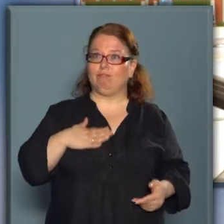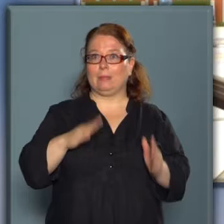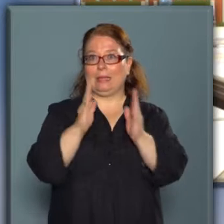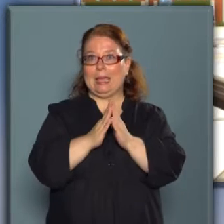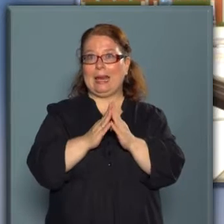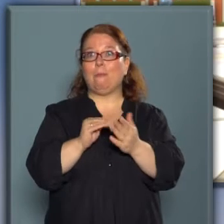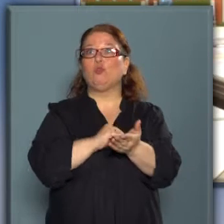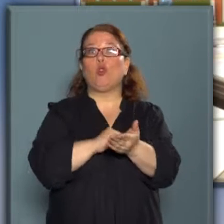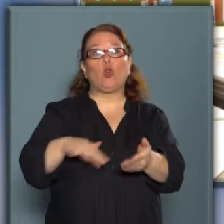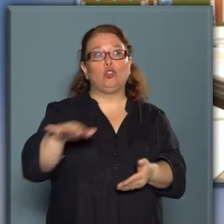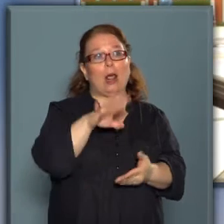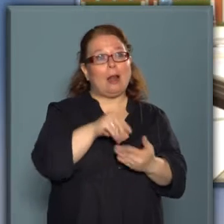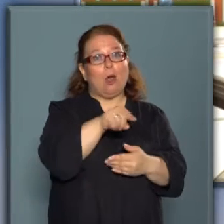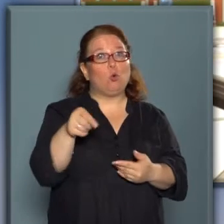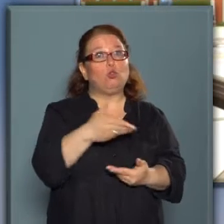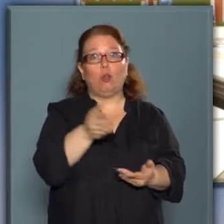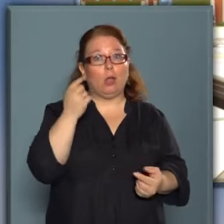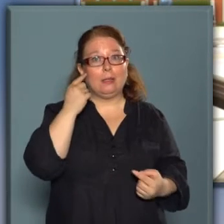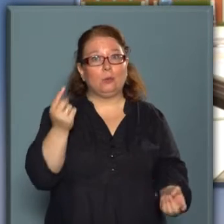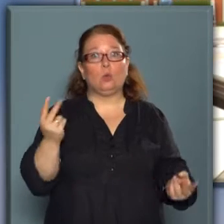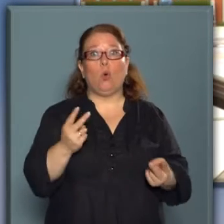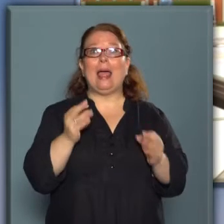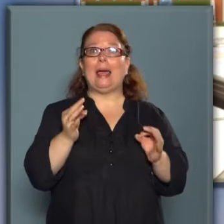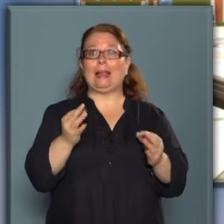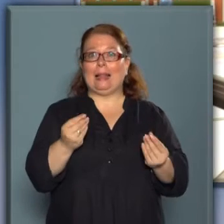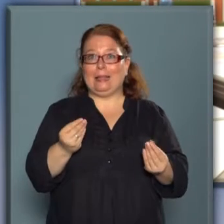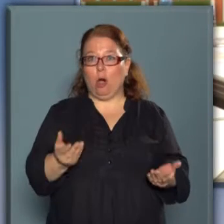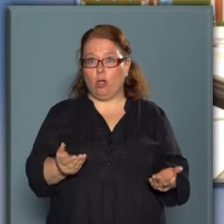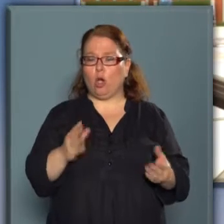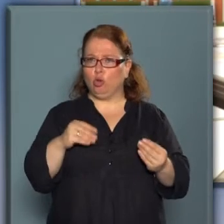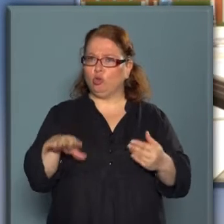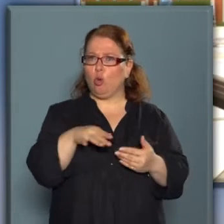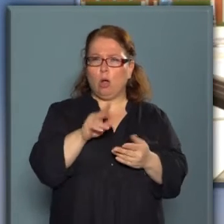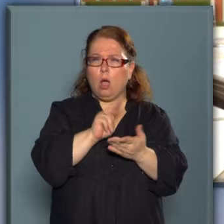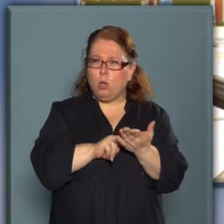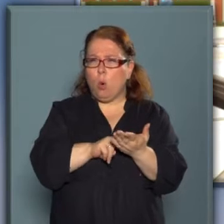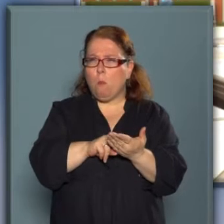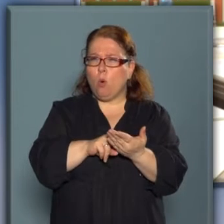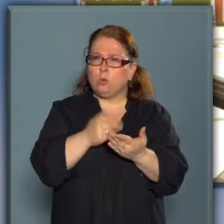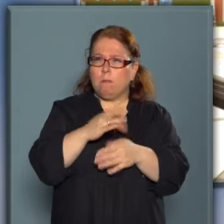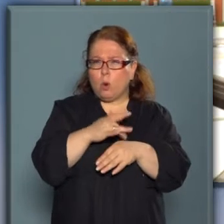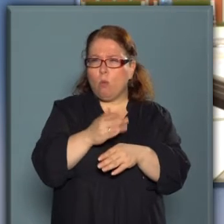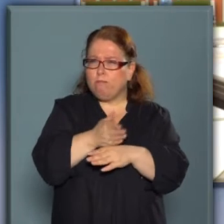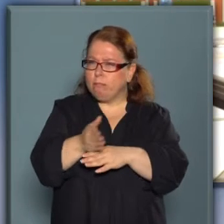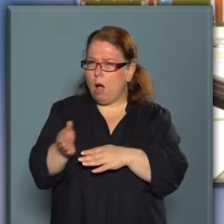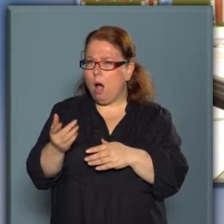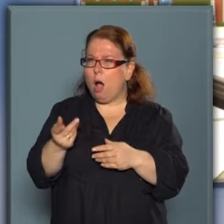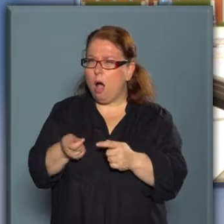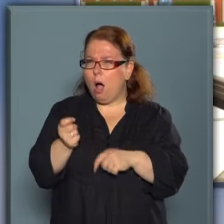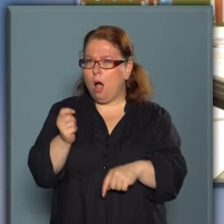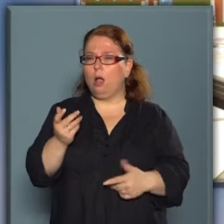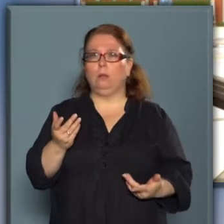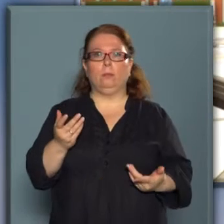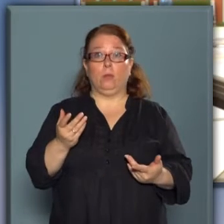kérem a soroksáriakat, ha valaki tud, hogy hol van az eredeti anyag, mert nagyon sokat nyomoztunk, hogy hol lehet, mert